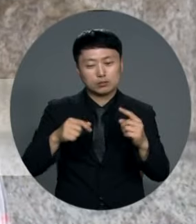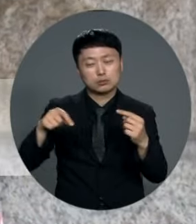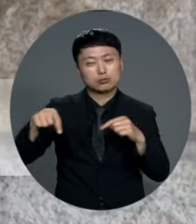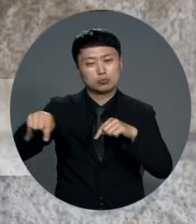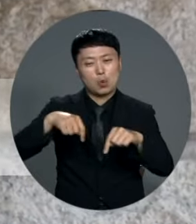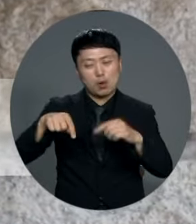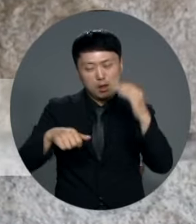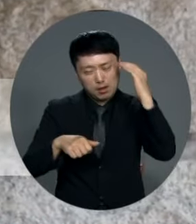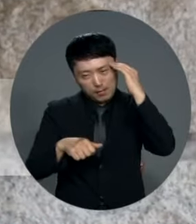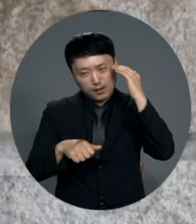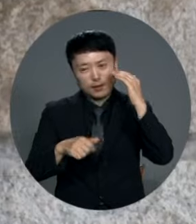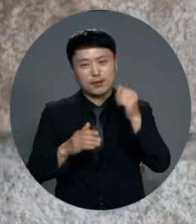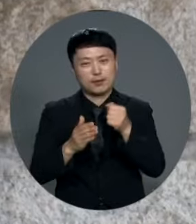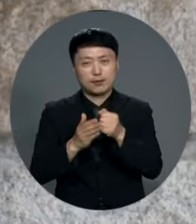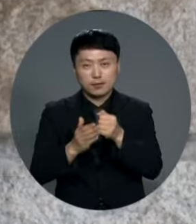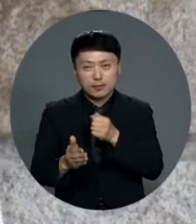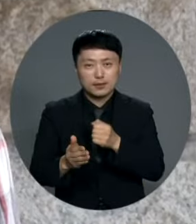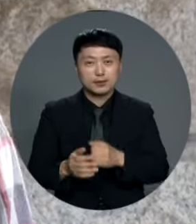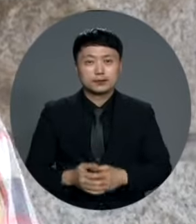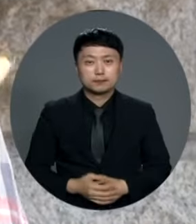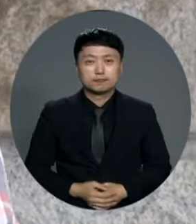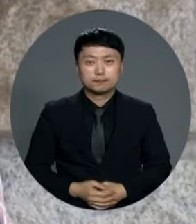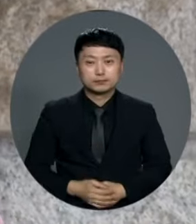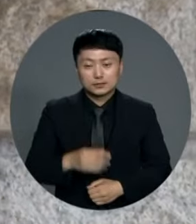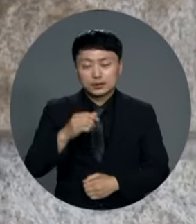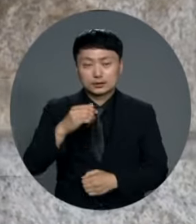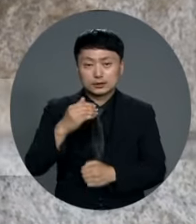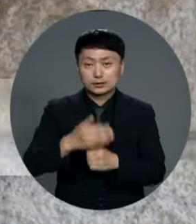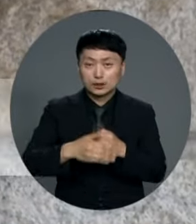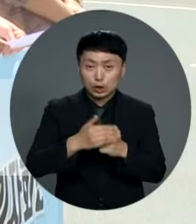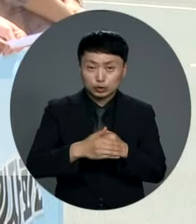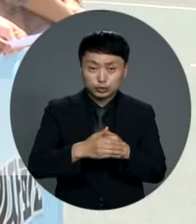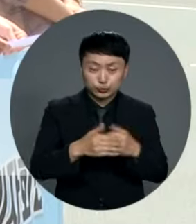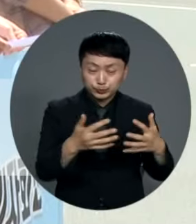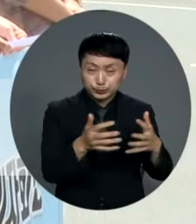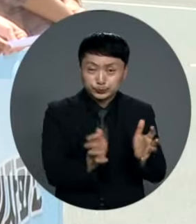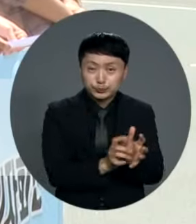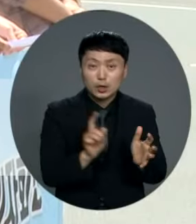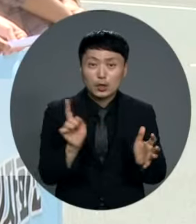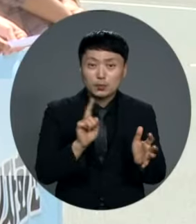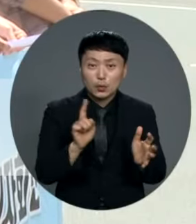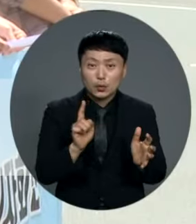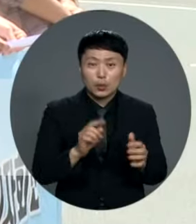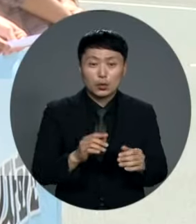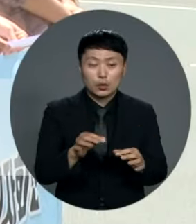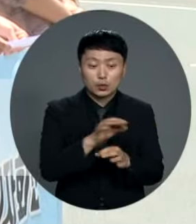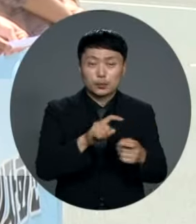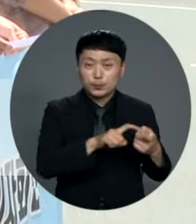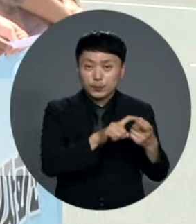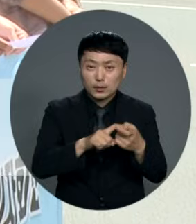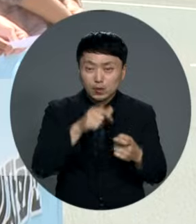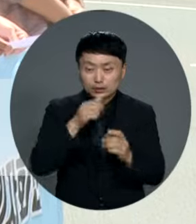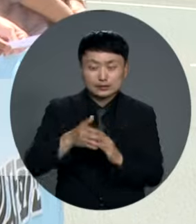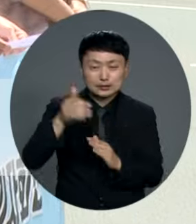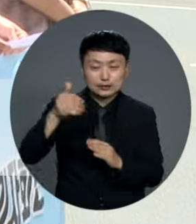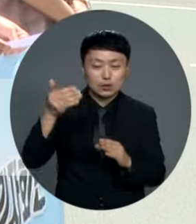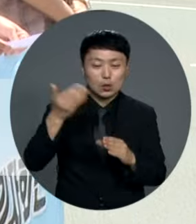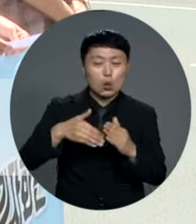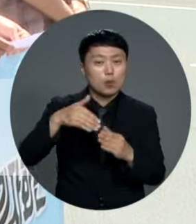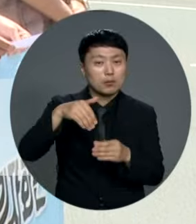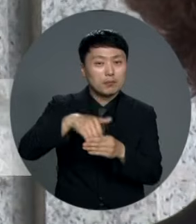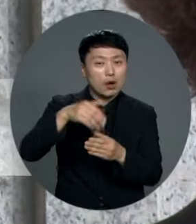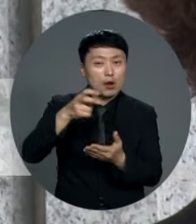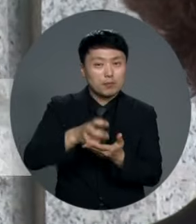지장을 초래했다고 판단했습니다. 이에 대해 대구경실련은 성명을 통해 경실련은 홍 시장을 공직선거법 위반